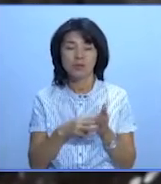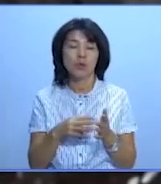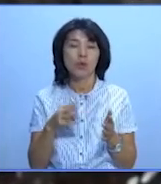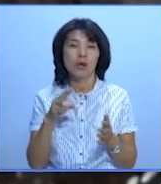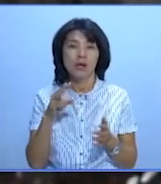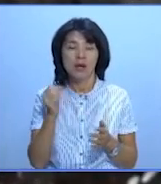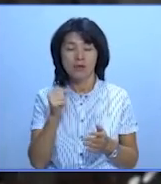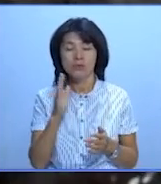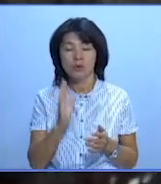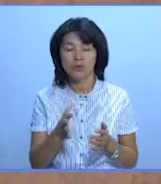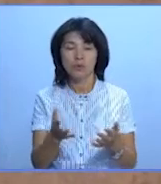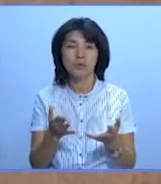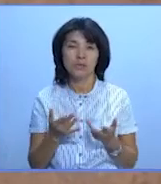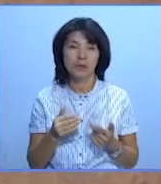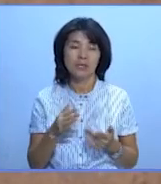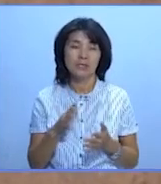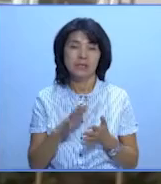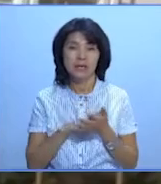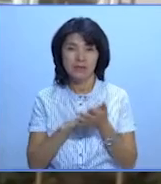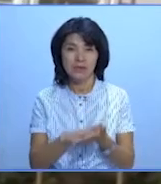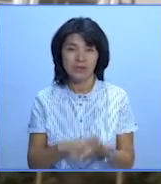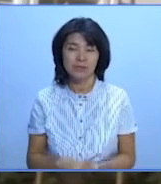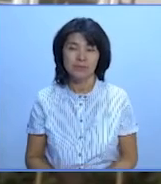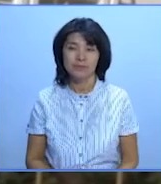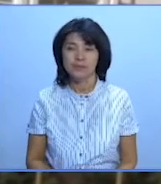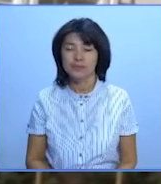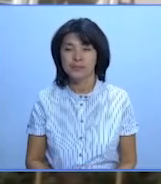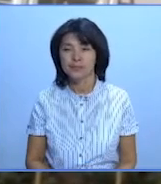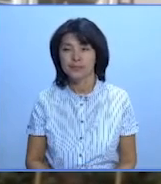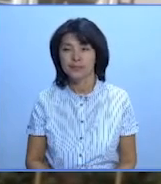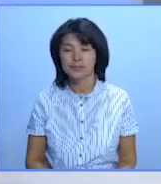жалғасады. Зұлқарнай Ермұратұлы, Ерғали Рамазанұлы, Юрий Белевский, Әмір Ерланұлы, Ертіс ақпарат.